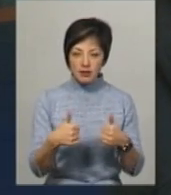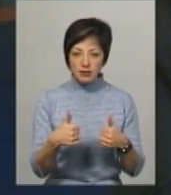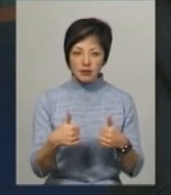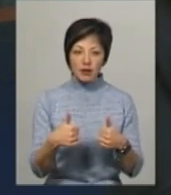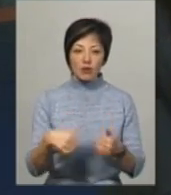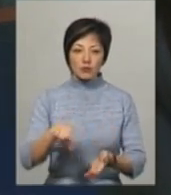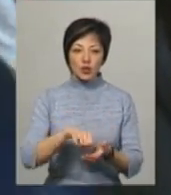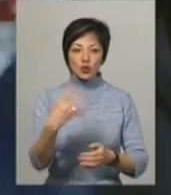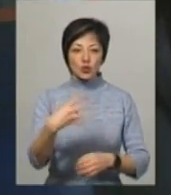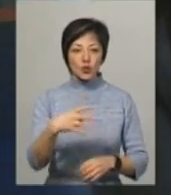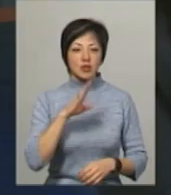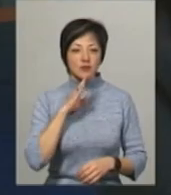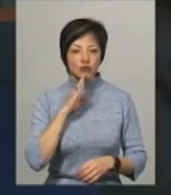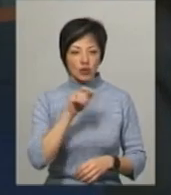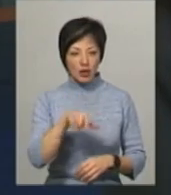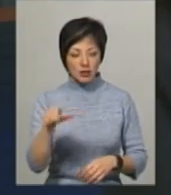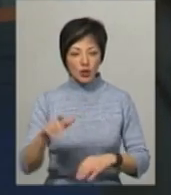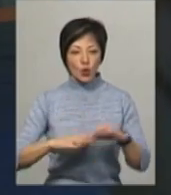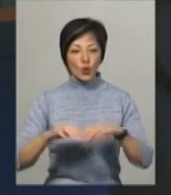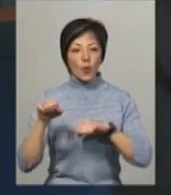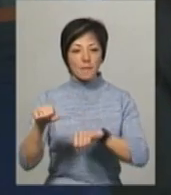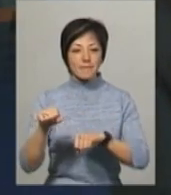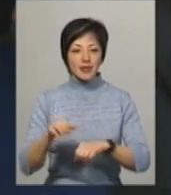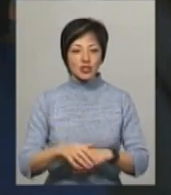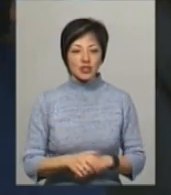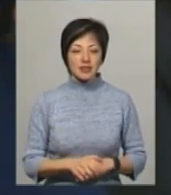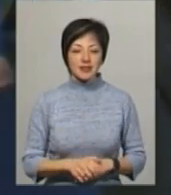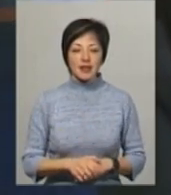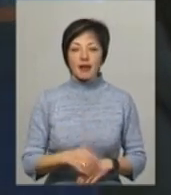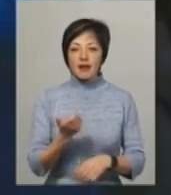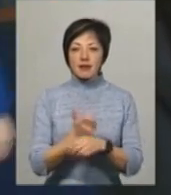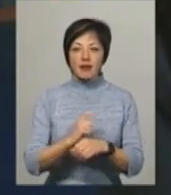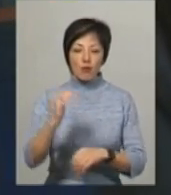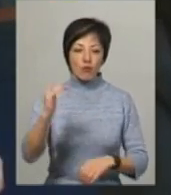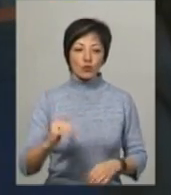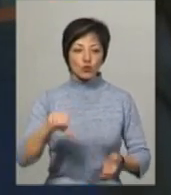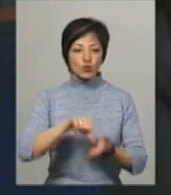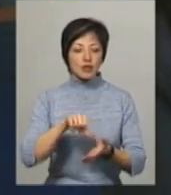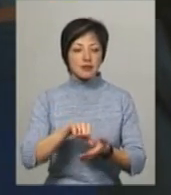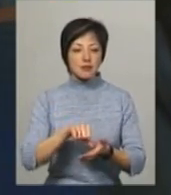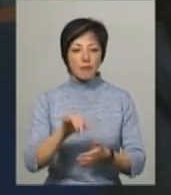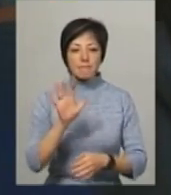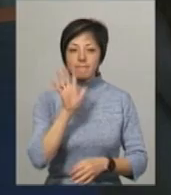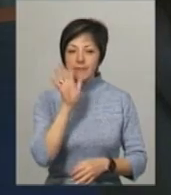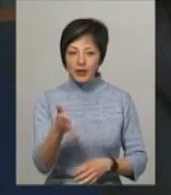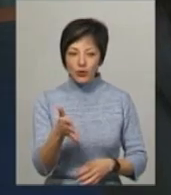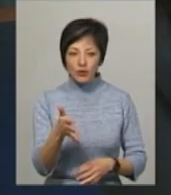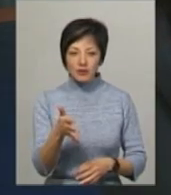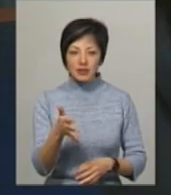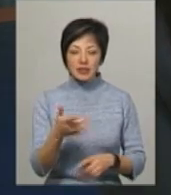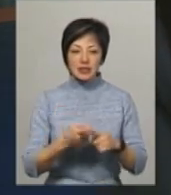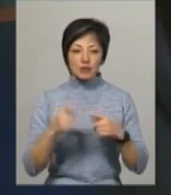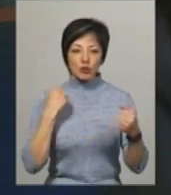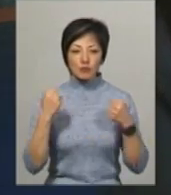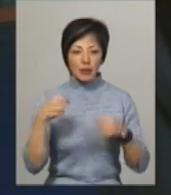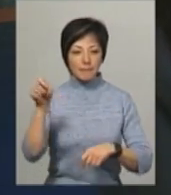приймають участь 40 дівчат, рукопашниць. Наймолодшому учаснику сьогоднішніх змагань 5 років. Це